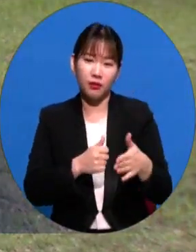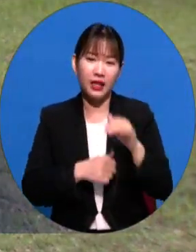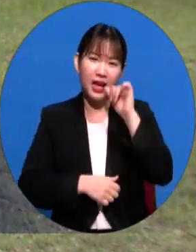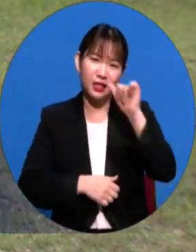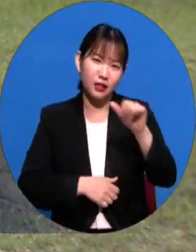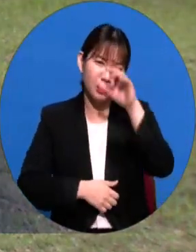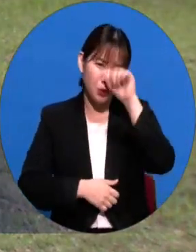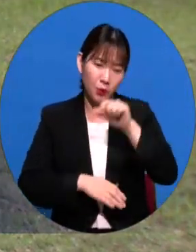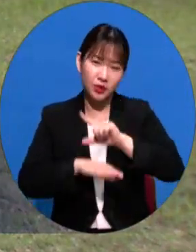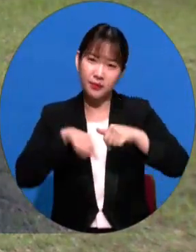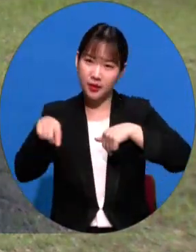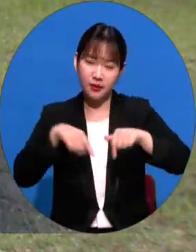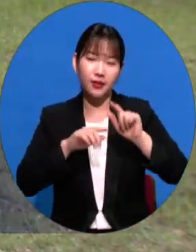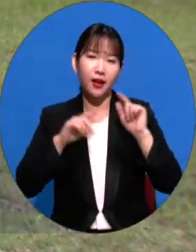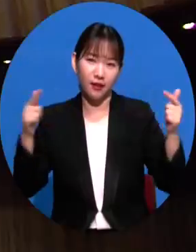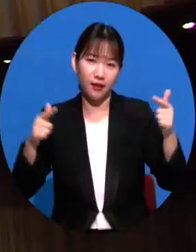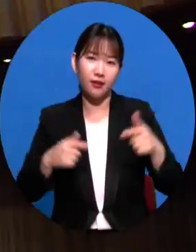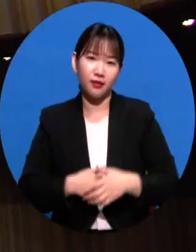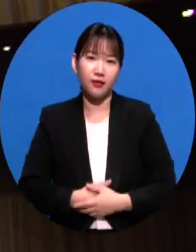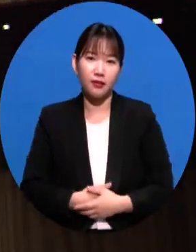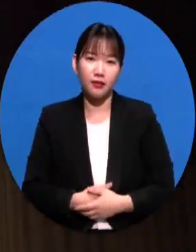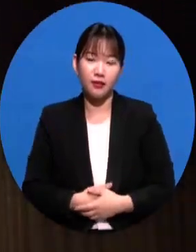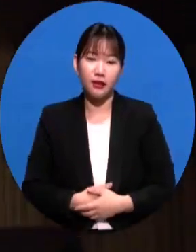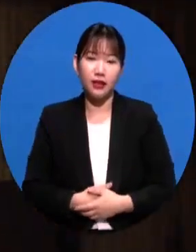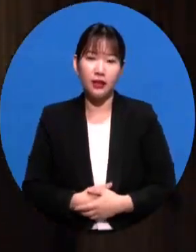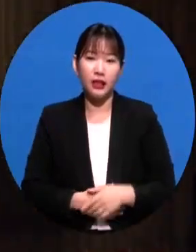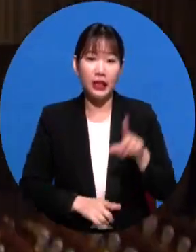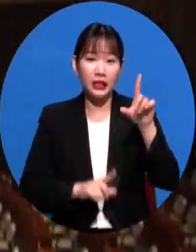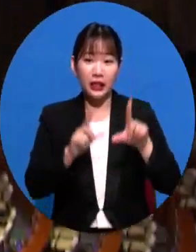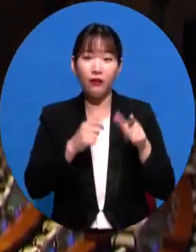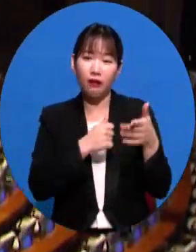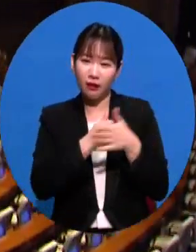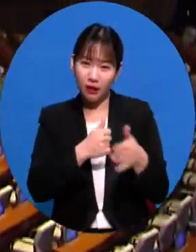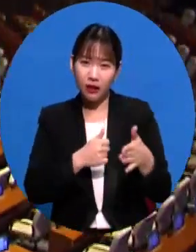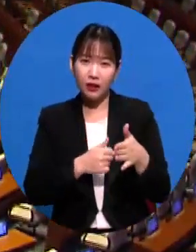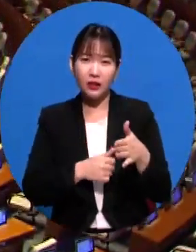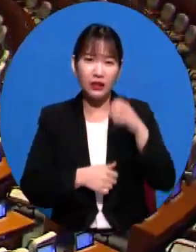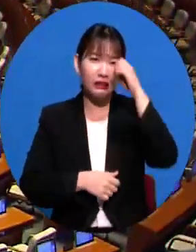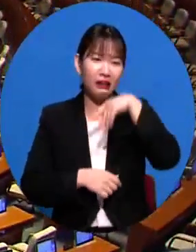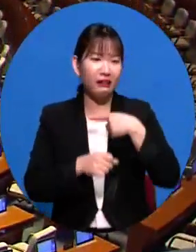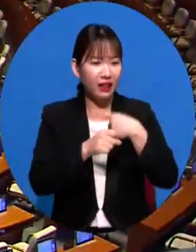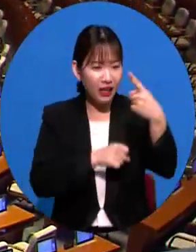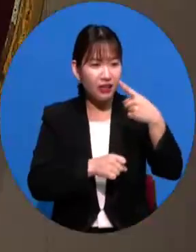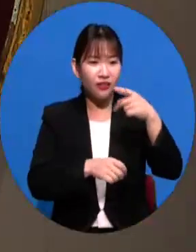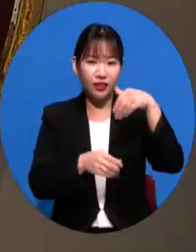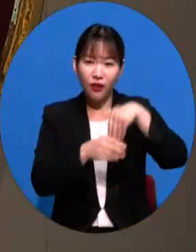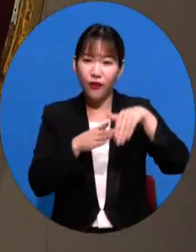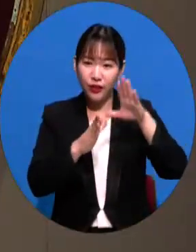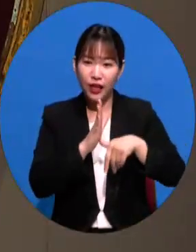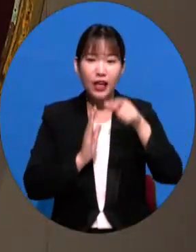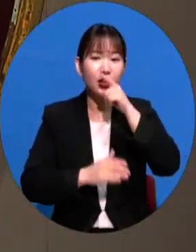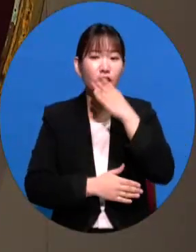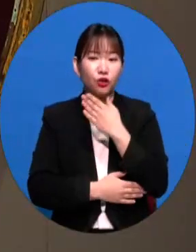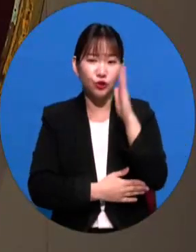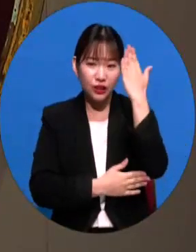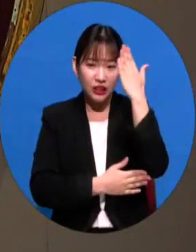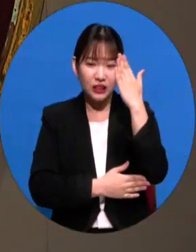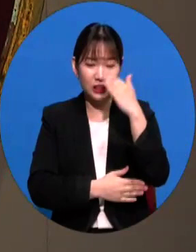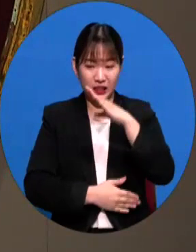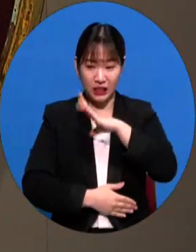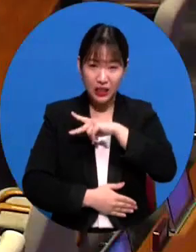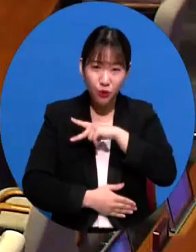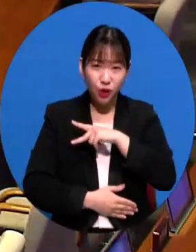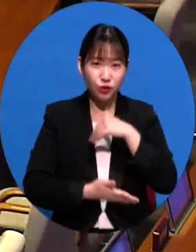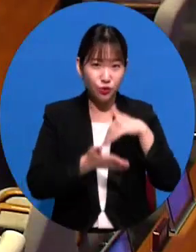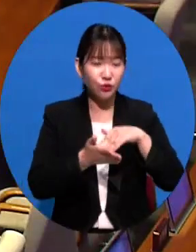절대 바람직한 집안 정치는 아니다 사정이 이렇다보니 차라리 내년 총선에서 여수시 선거구 국회의원